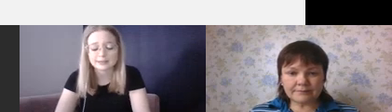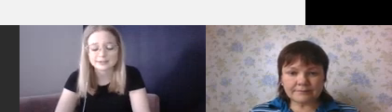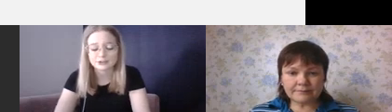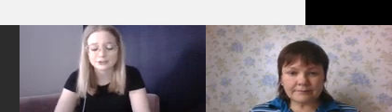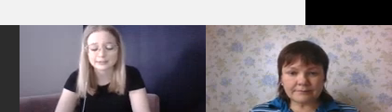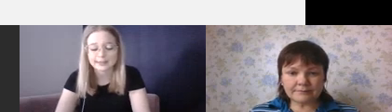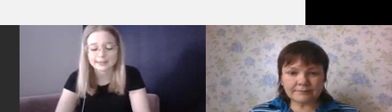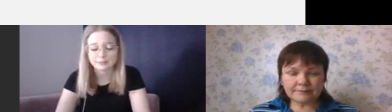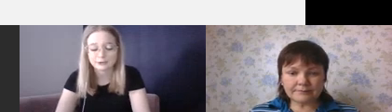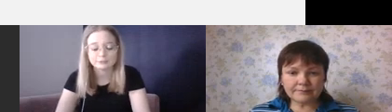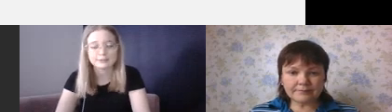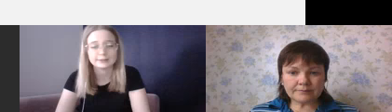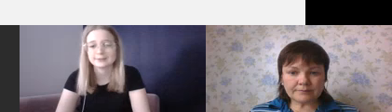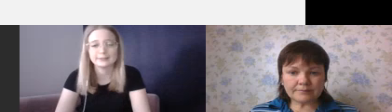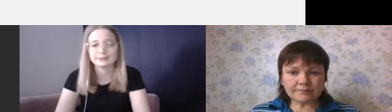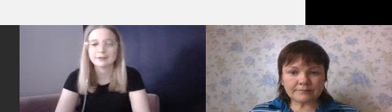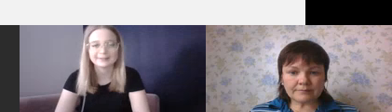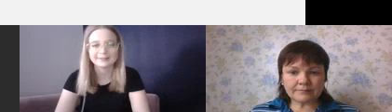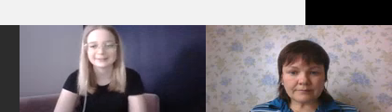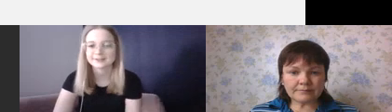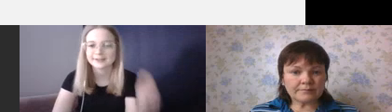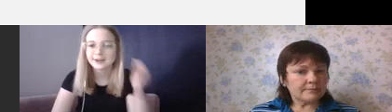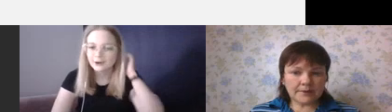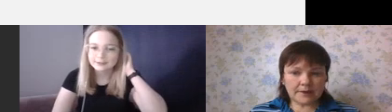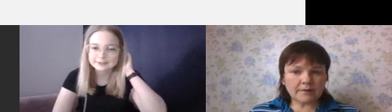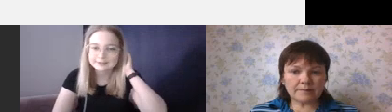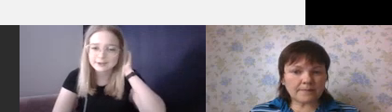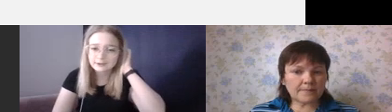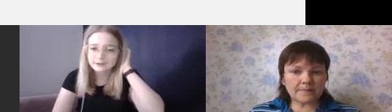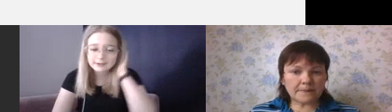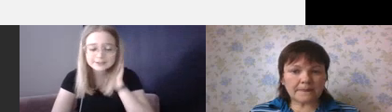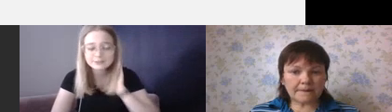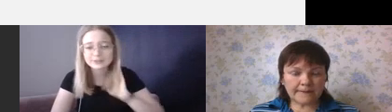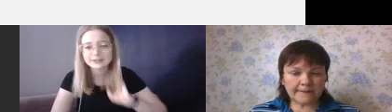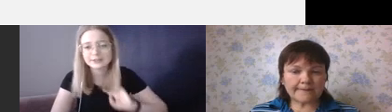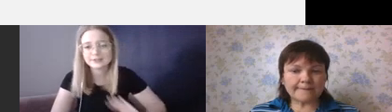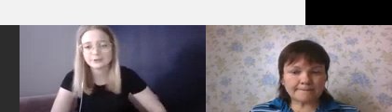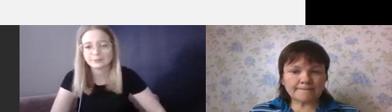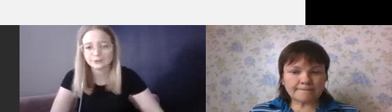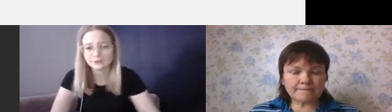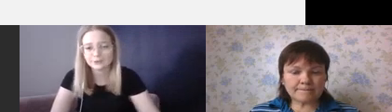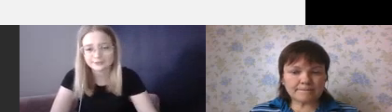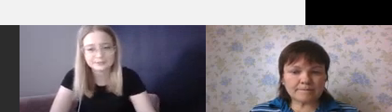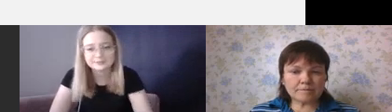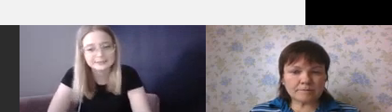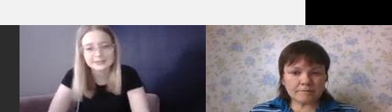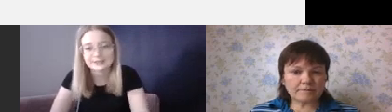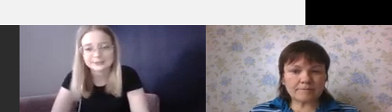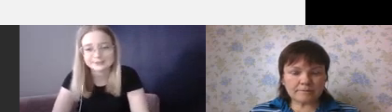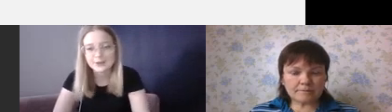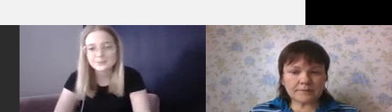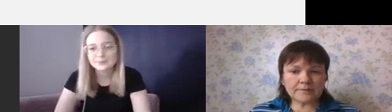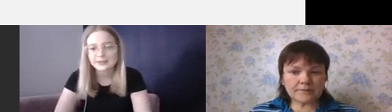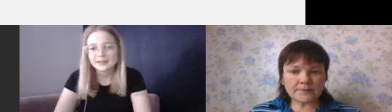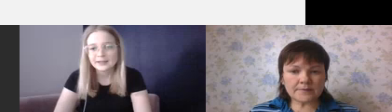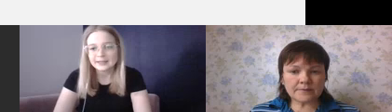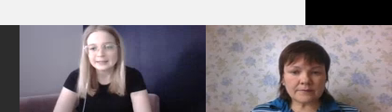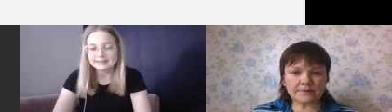ja sellised asjad käige juba 10. Et seal ei ole vahet, et kas oled 12. klassis või juba töötad või mis